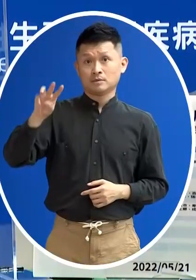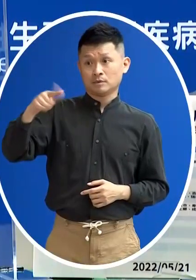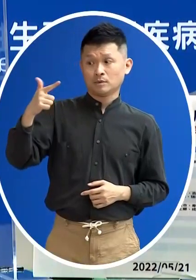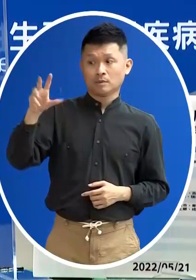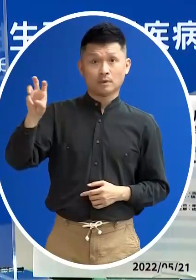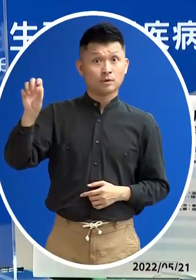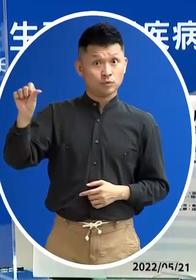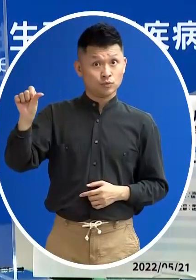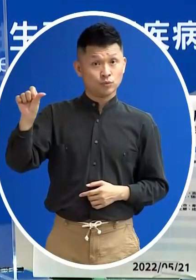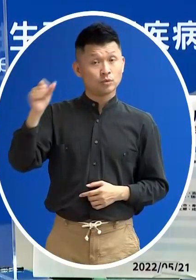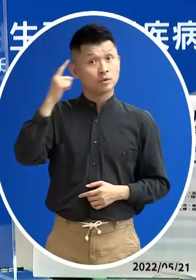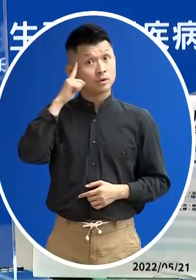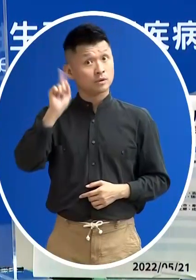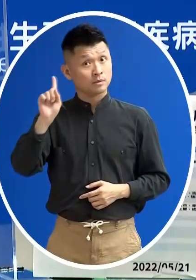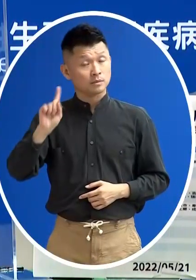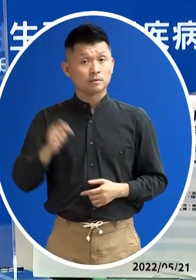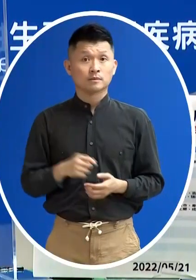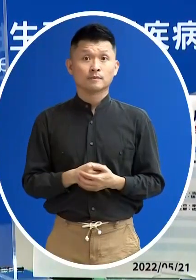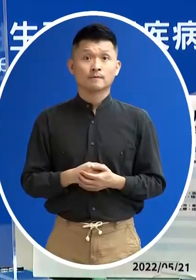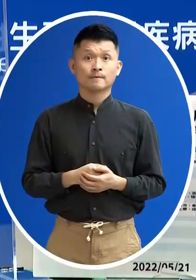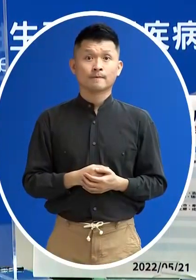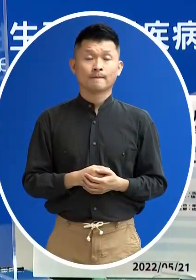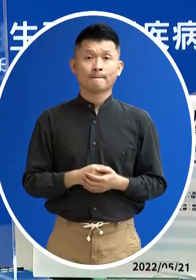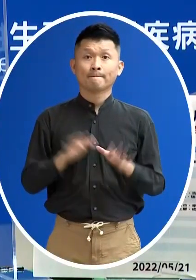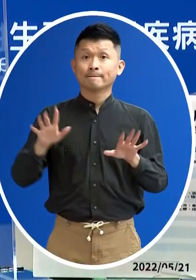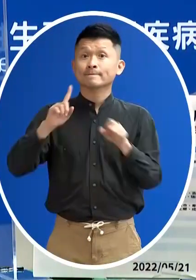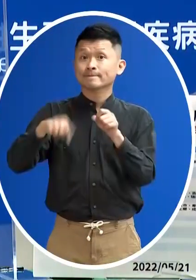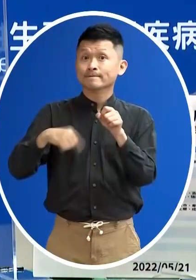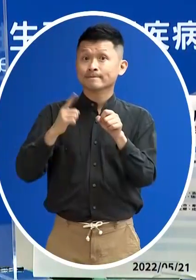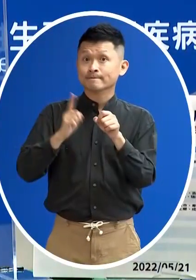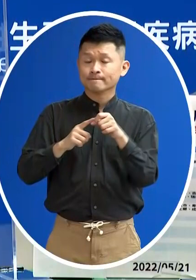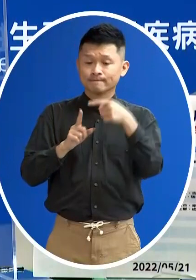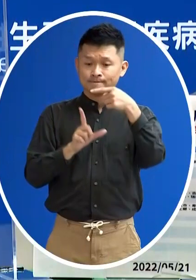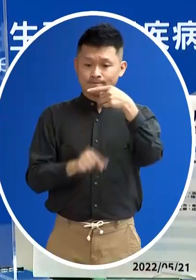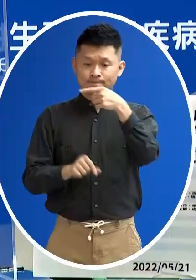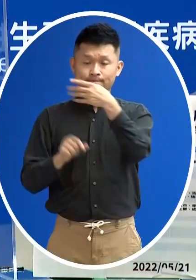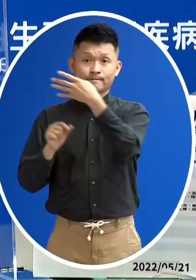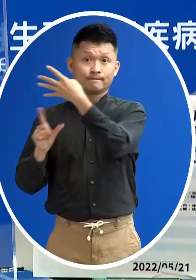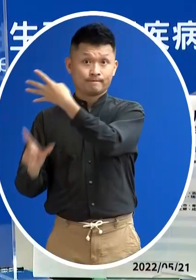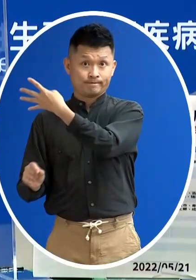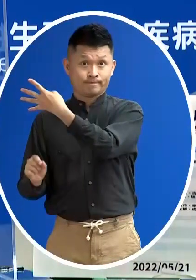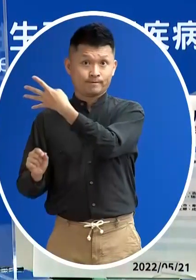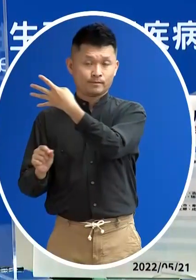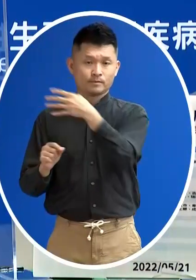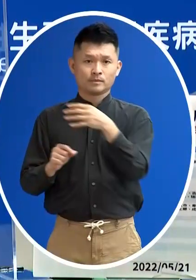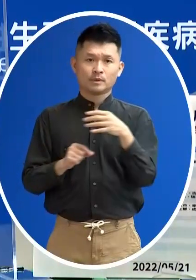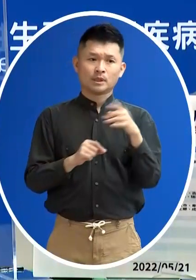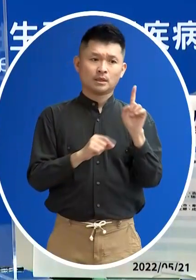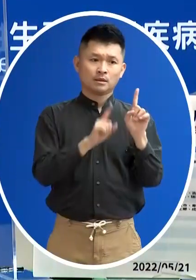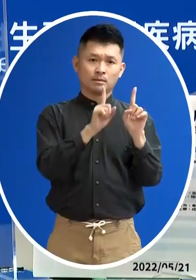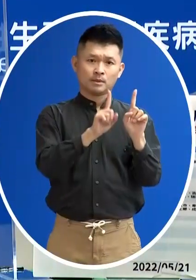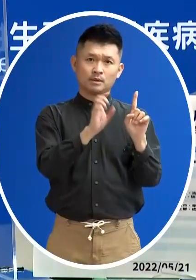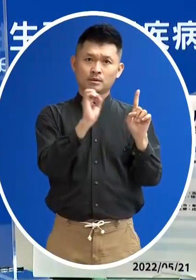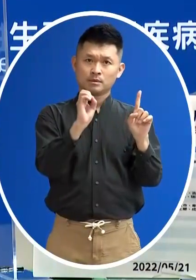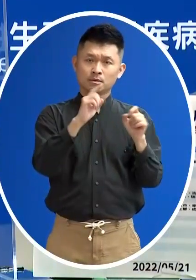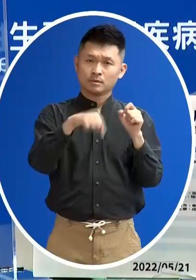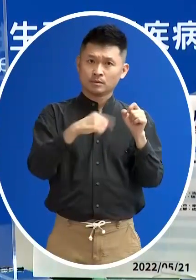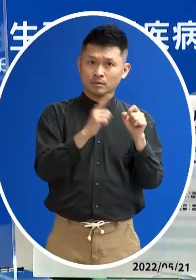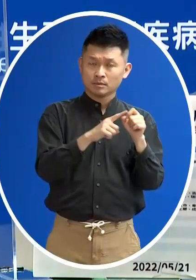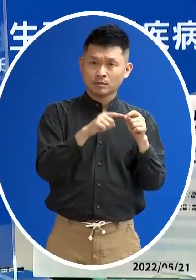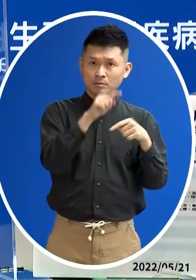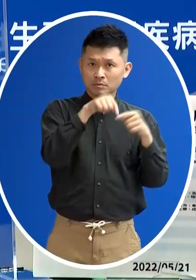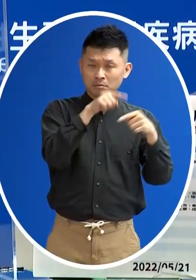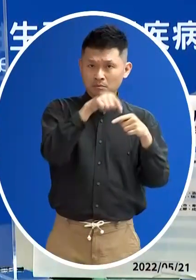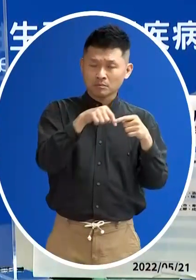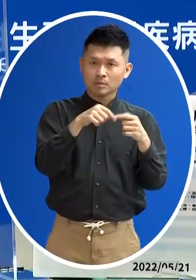18万3685，换句话说，跟这个是现在今年的这个1到4月，大致上跟110年那样平均数